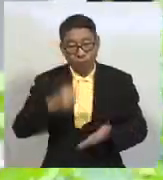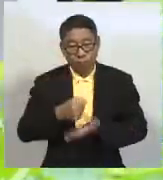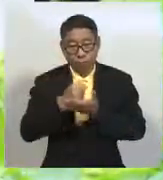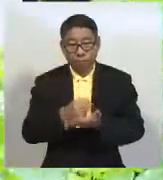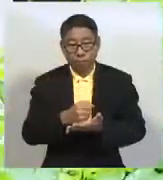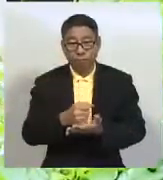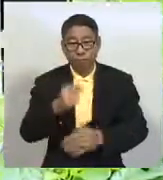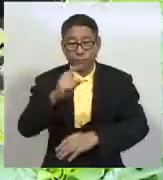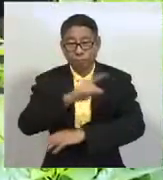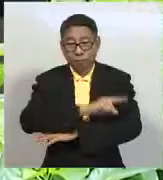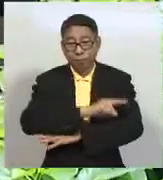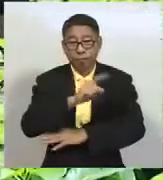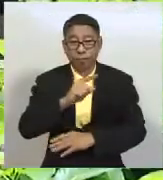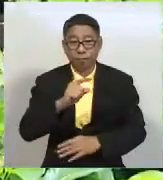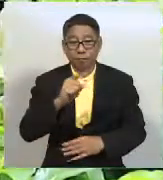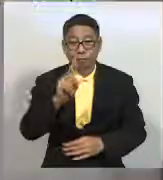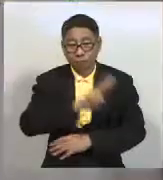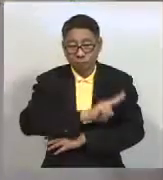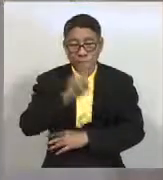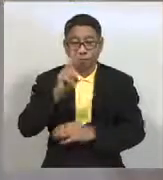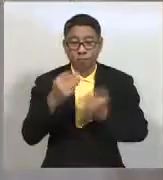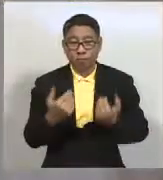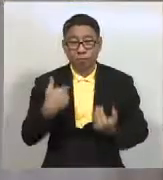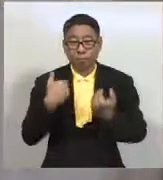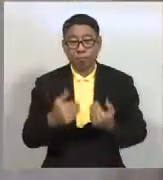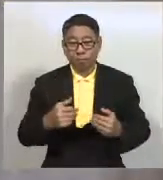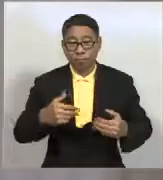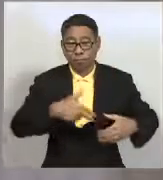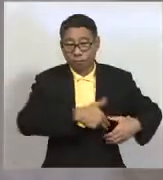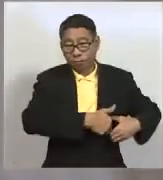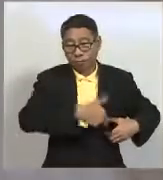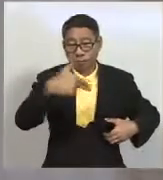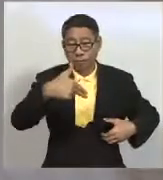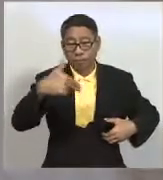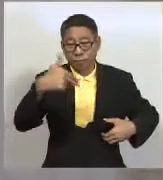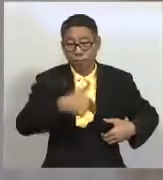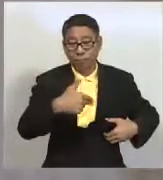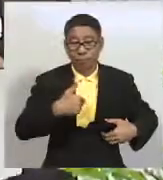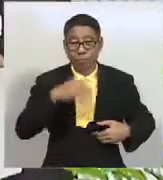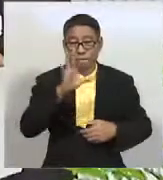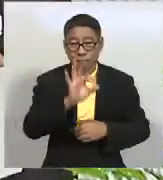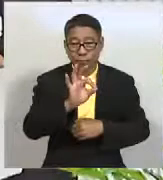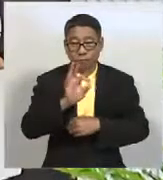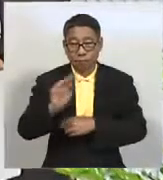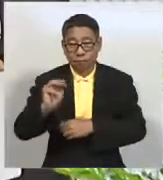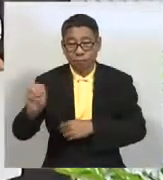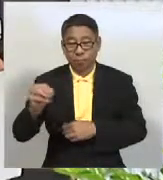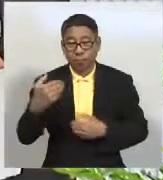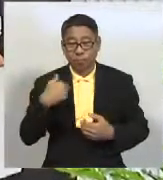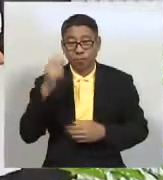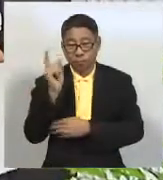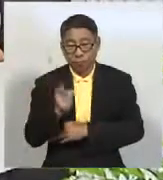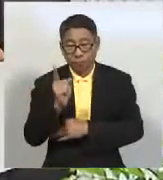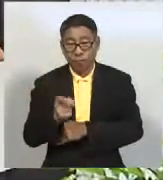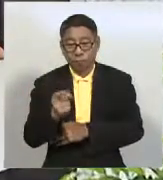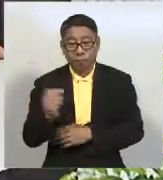ครั้งในวัน2วันนี้ค่ะแล้วก็สำหรับกระสุนที่พบน่าจะเป็นกระสุนขนาด9มม.แล้วก็เป็นกระสุนจริงนะ